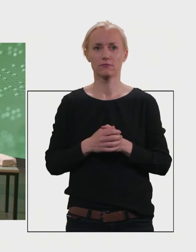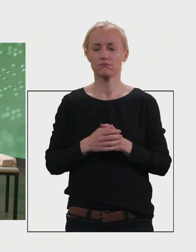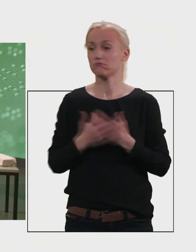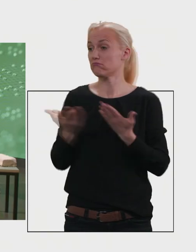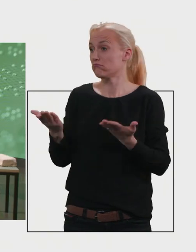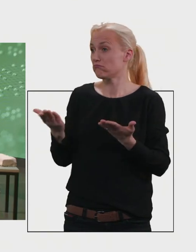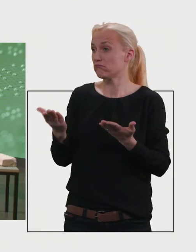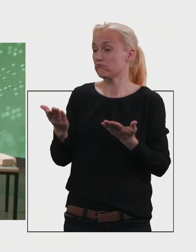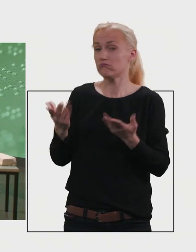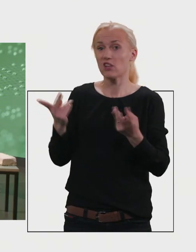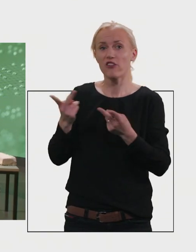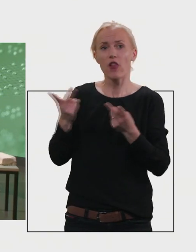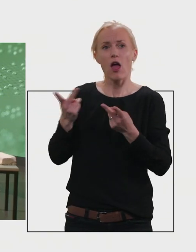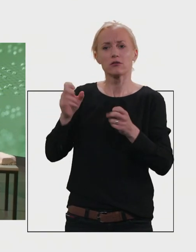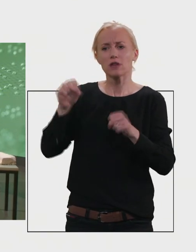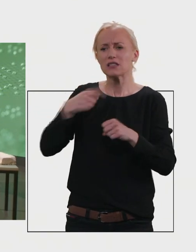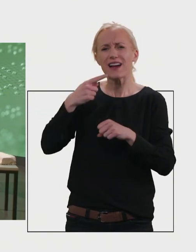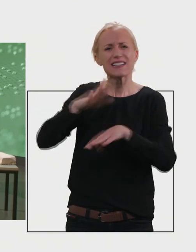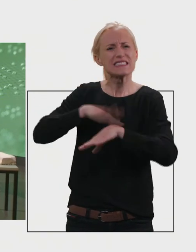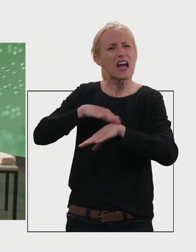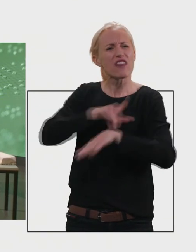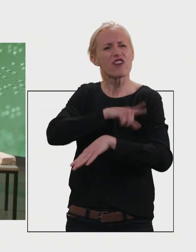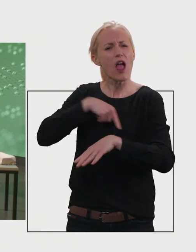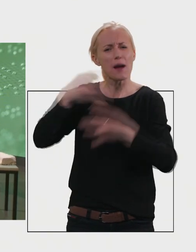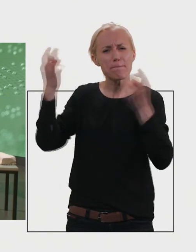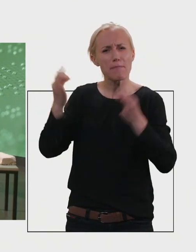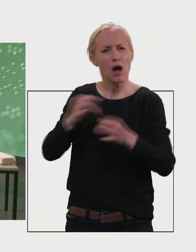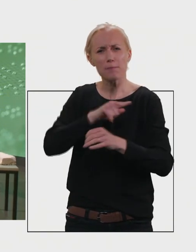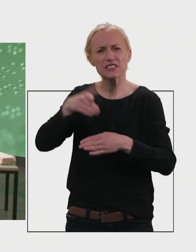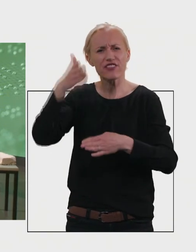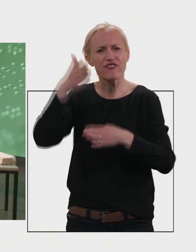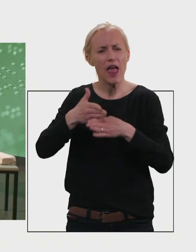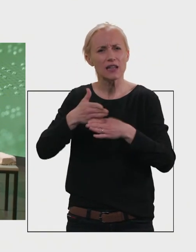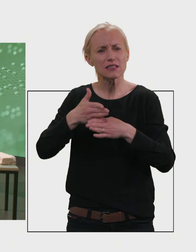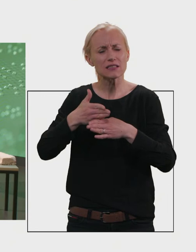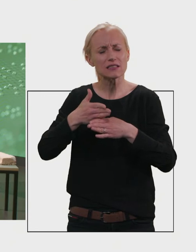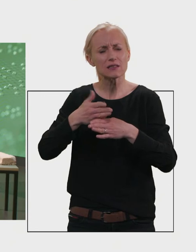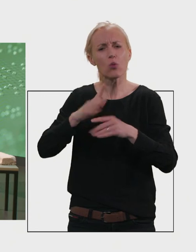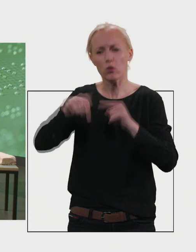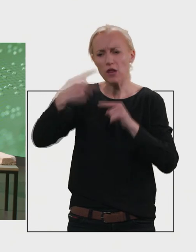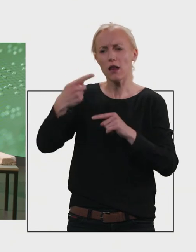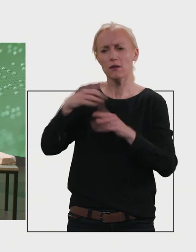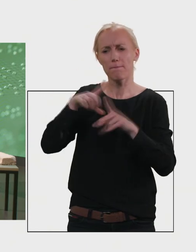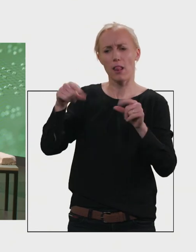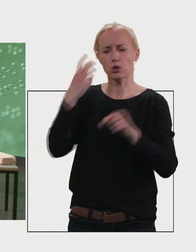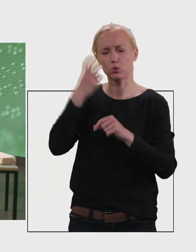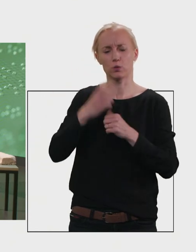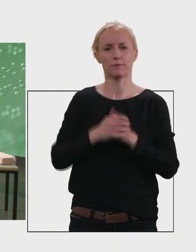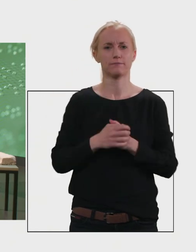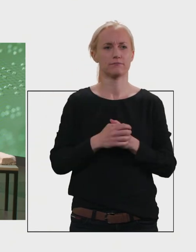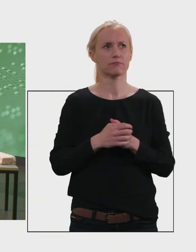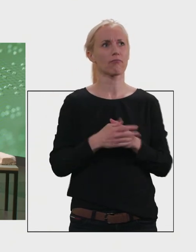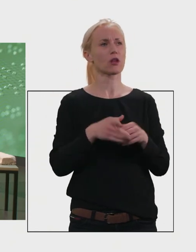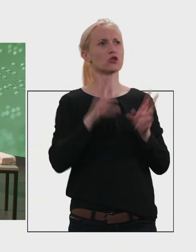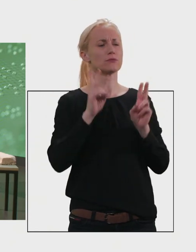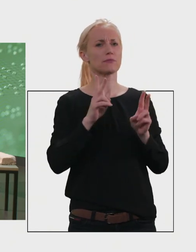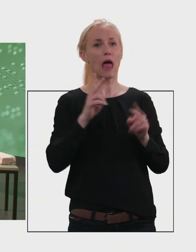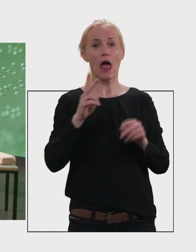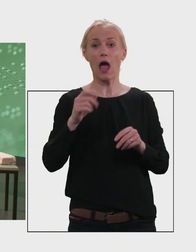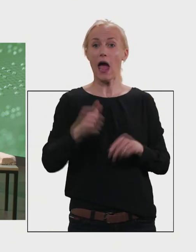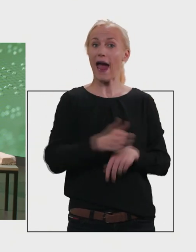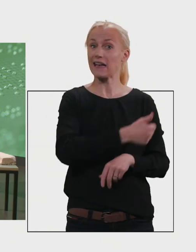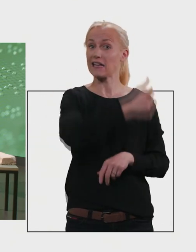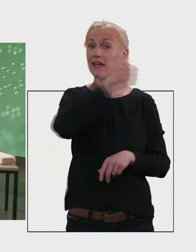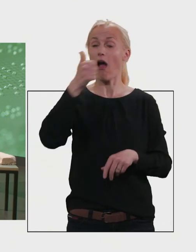vielleicht in der Zeit tatsächlich mal sagen, wie lange das Ganze gedauert hat und dann nach dem Bild suchen. Genau, es war ein etwa einjähriger,